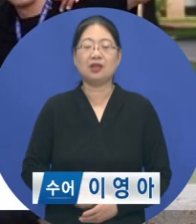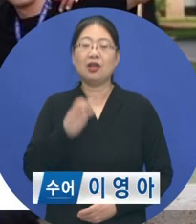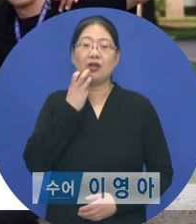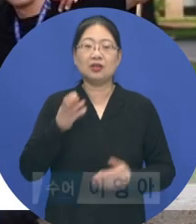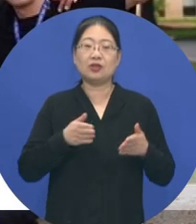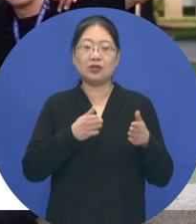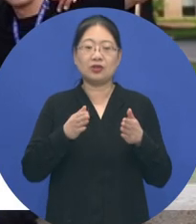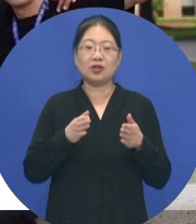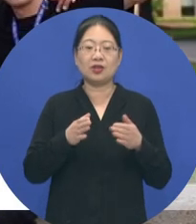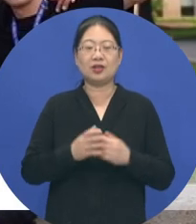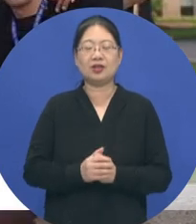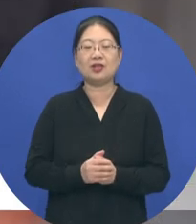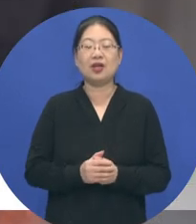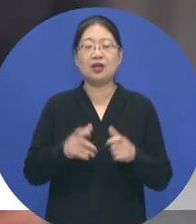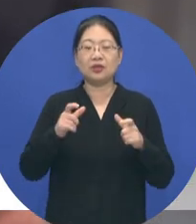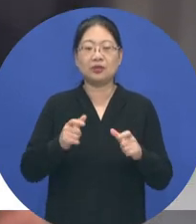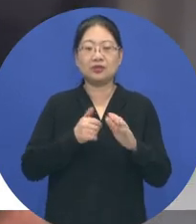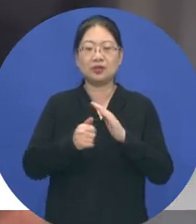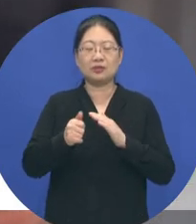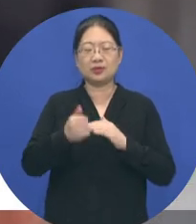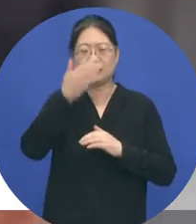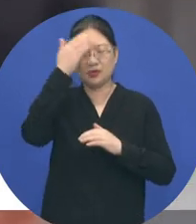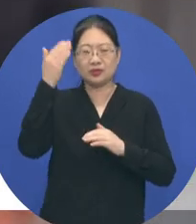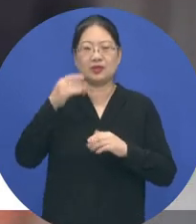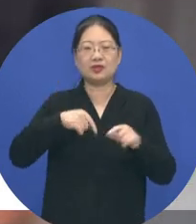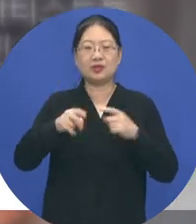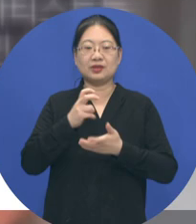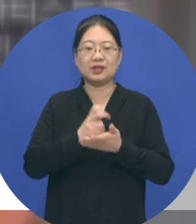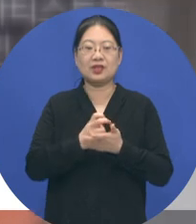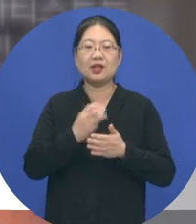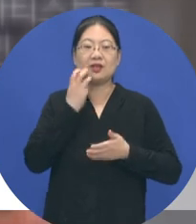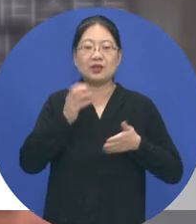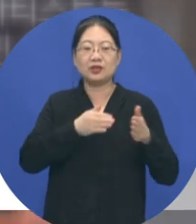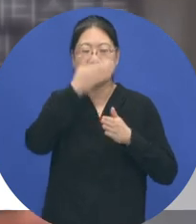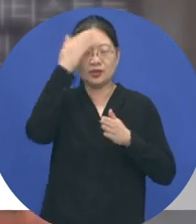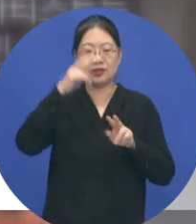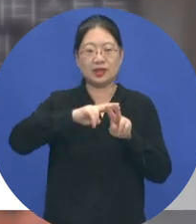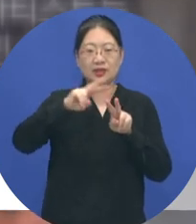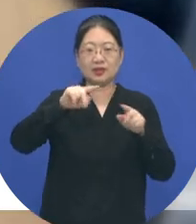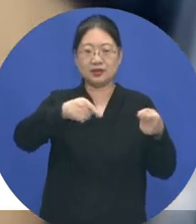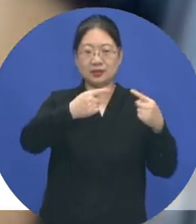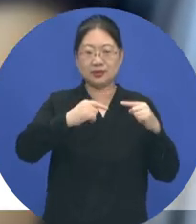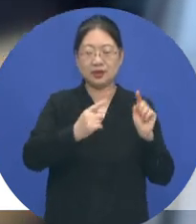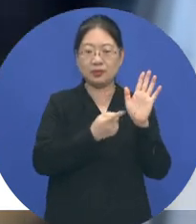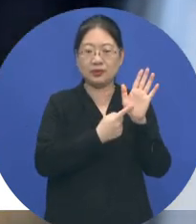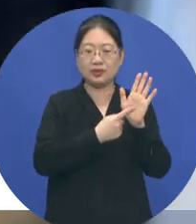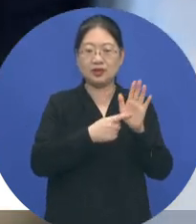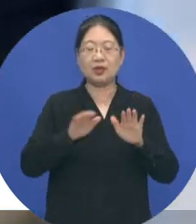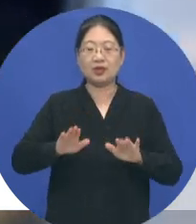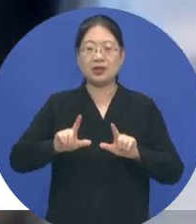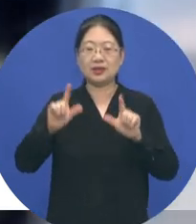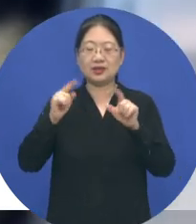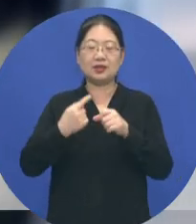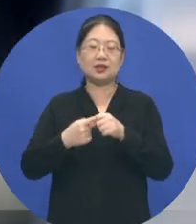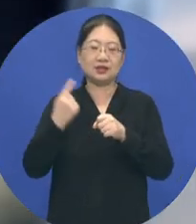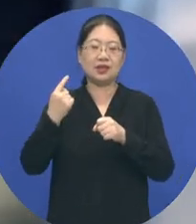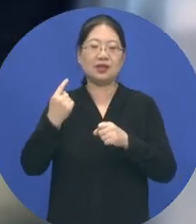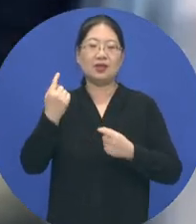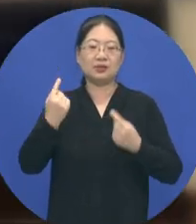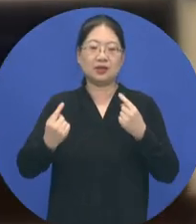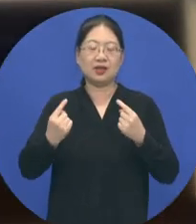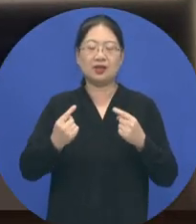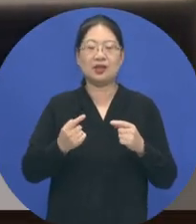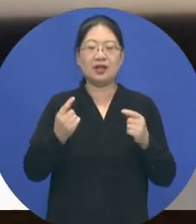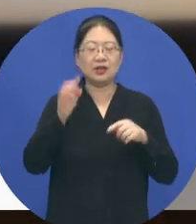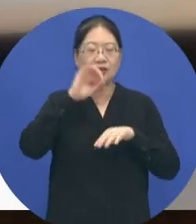경기도가 도대표 청년 정책인 경기 청년 사다리 프로그램 참여자를 모집합니다 올해는 지난해보다 연수 대학과 참여